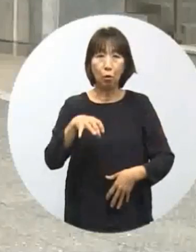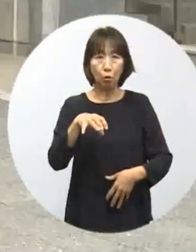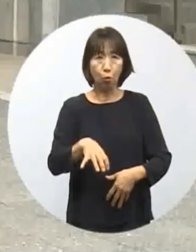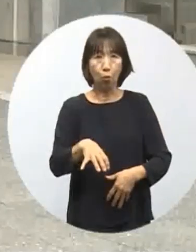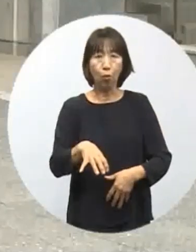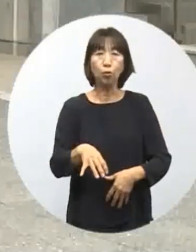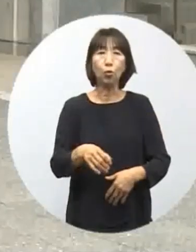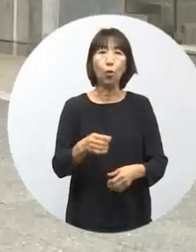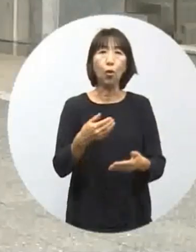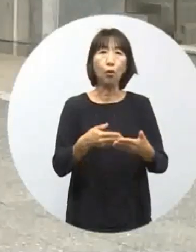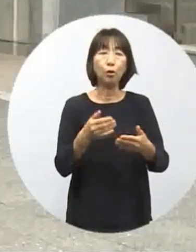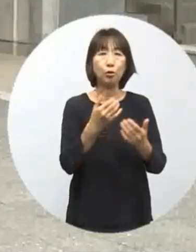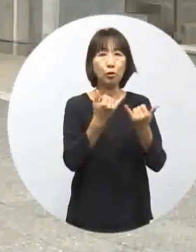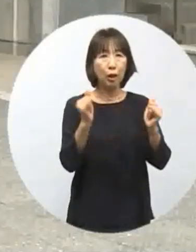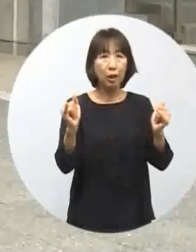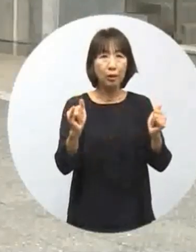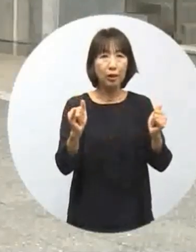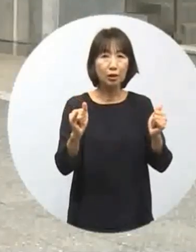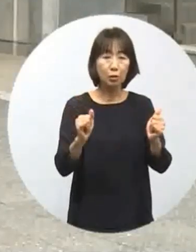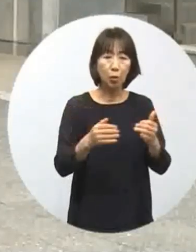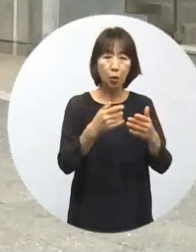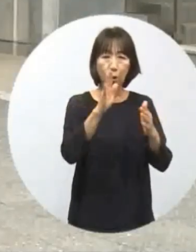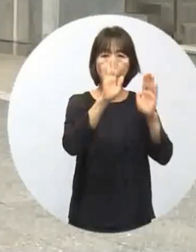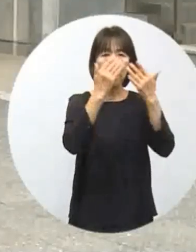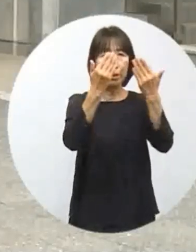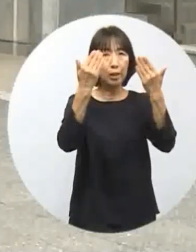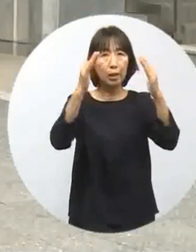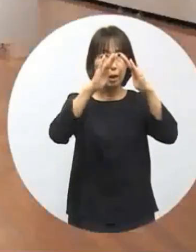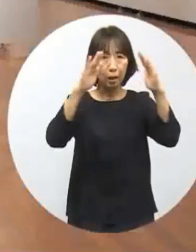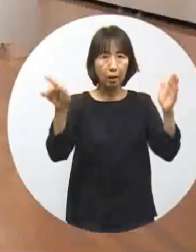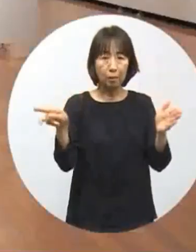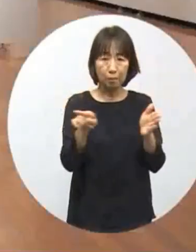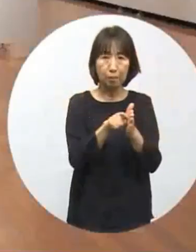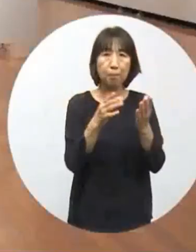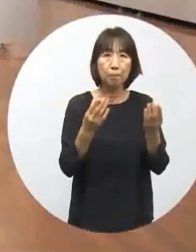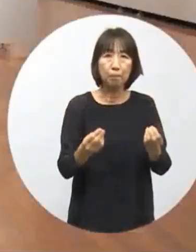の美術家たちの展覧会を取り上げてまいりました。